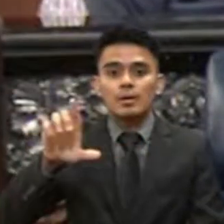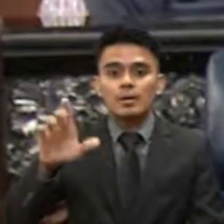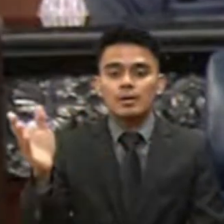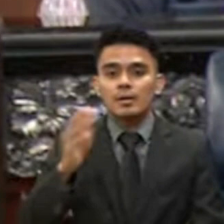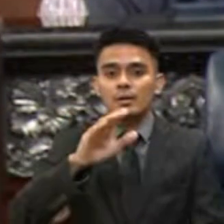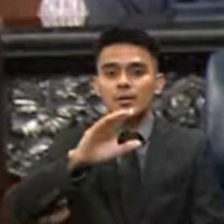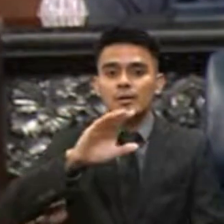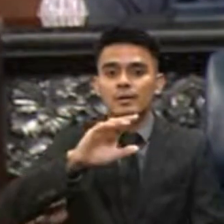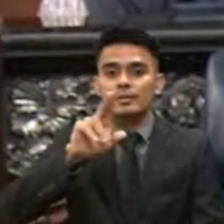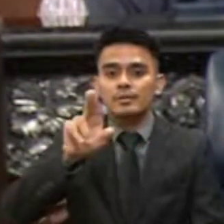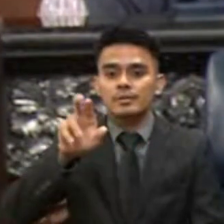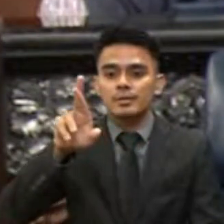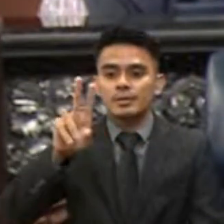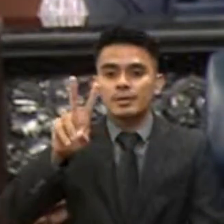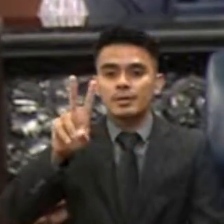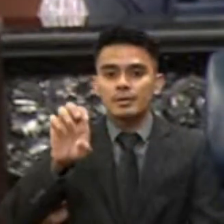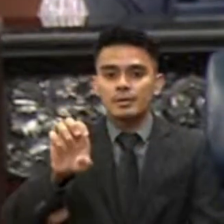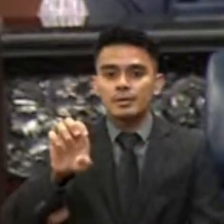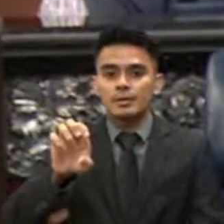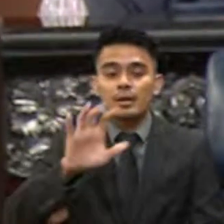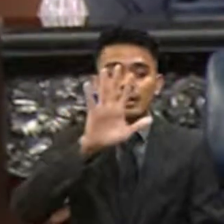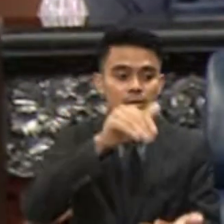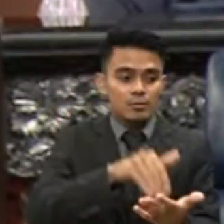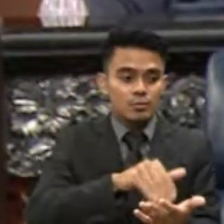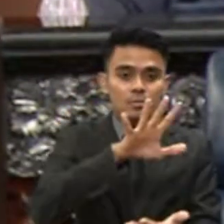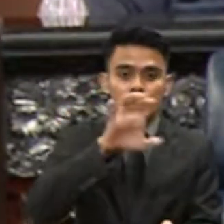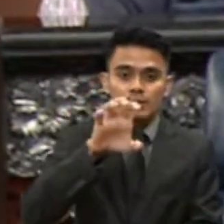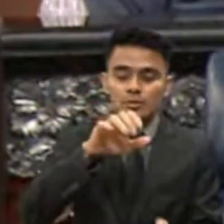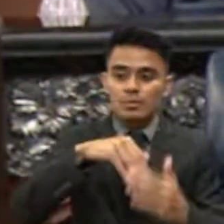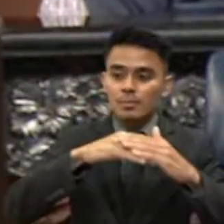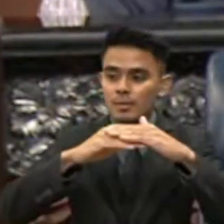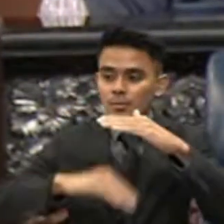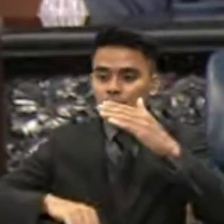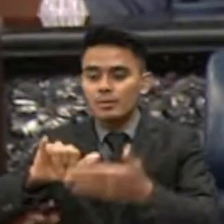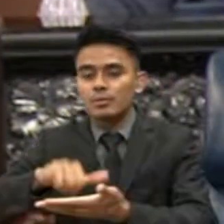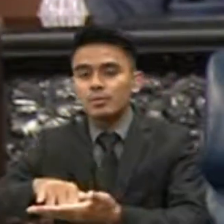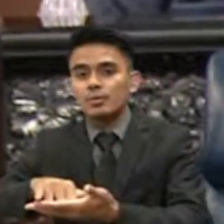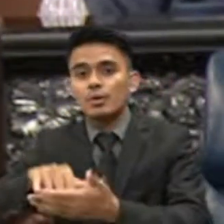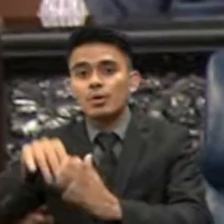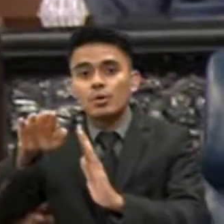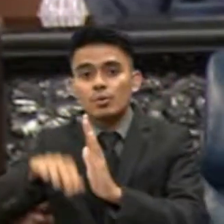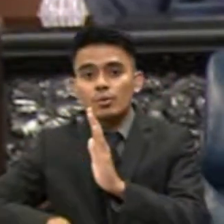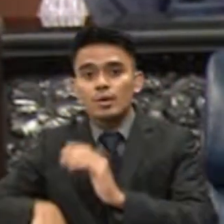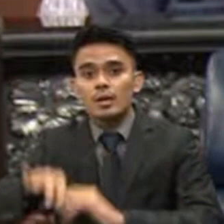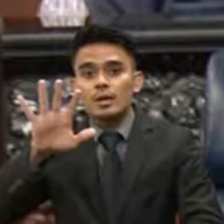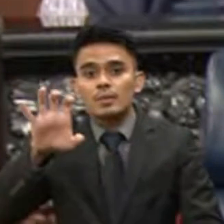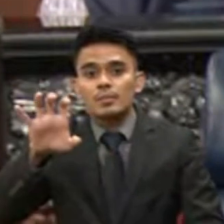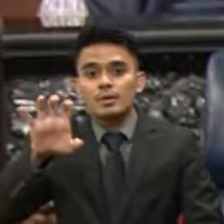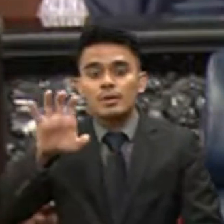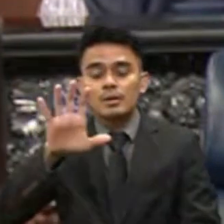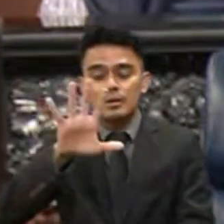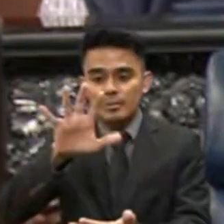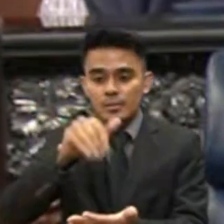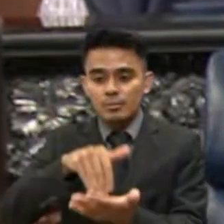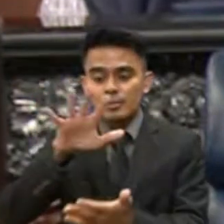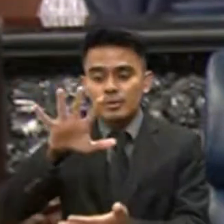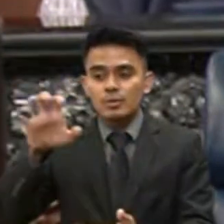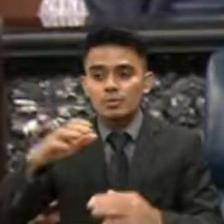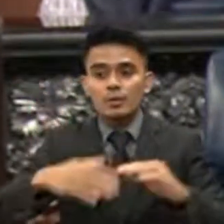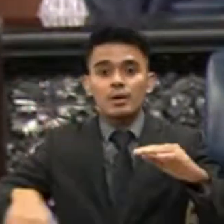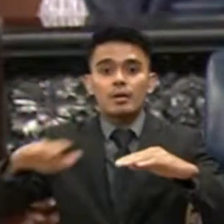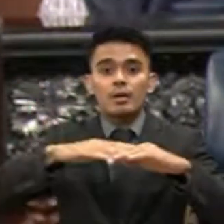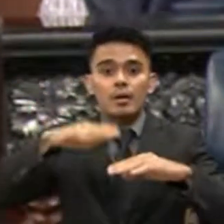yang di atas itu 5500 di bawahnya kurang dari 5500 di atasnya